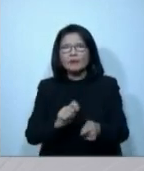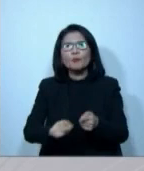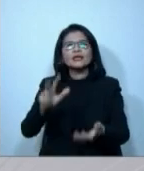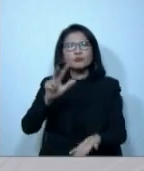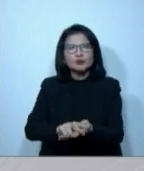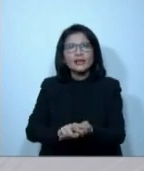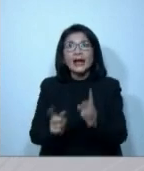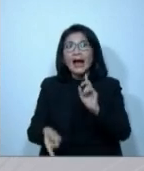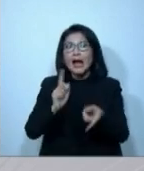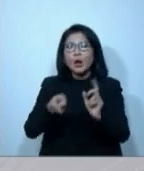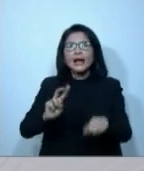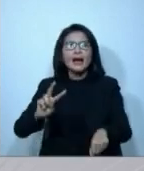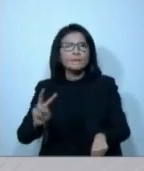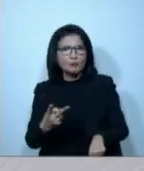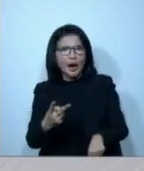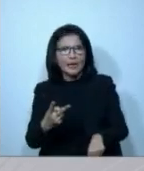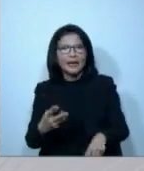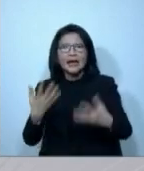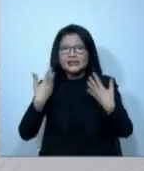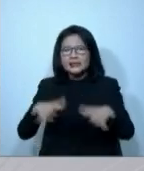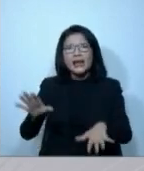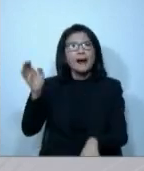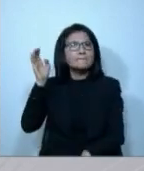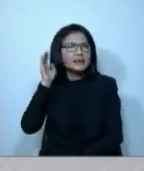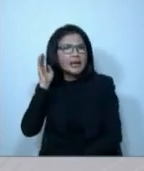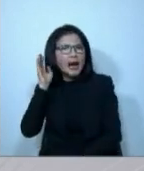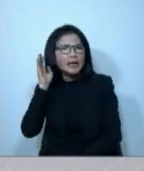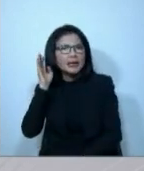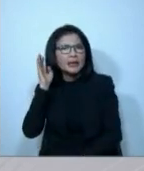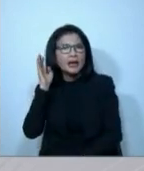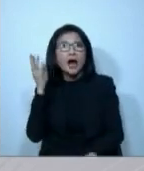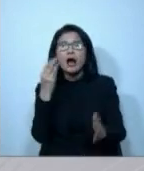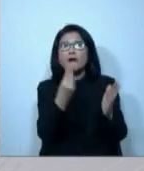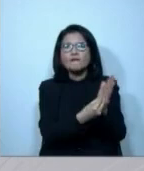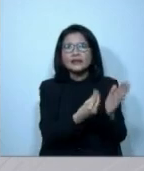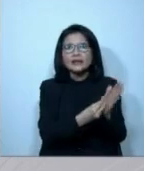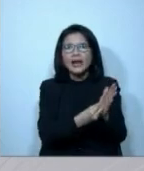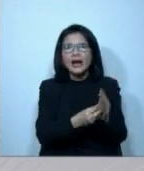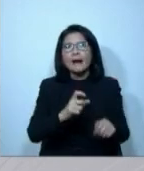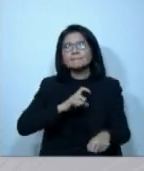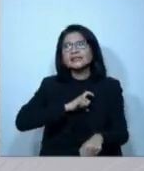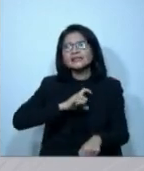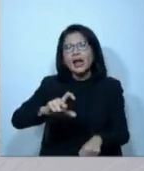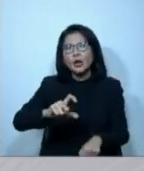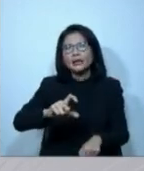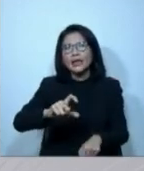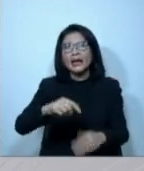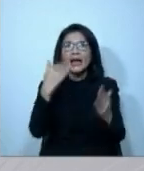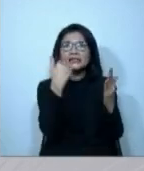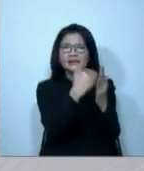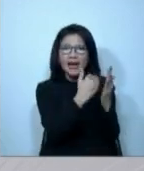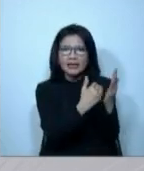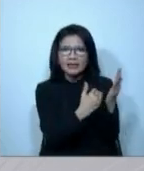ada perubahan. Sesudah Bapak mendengar bahwa ternyata pencalonan